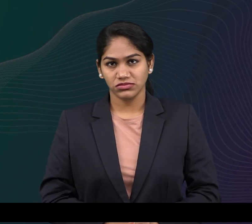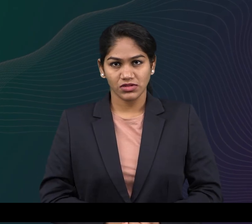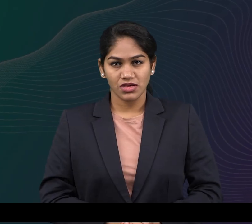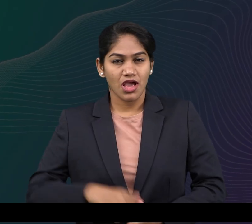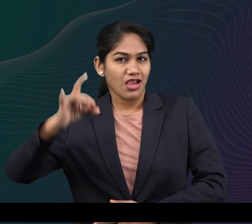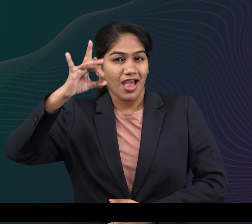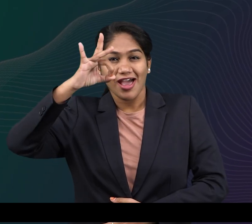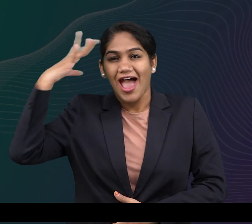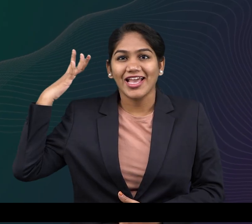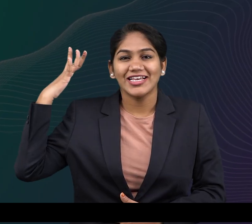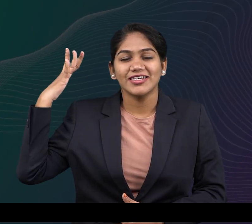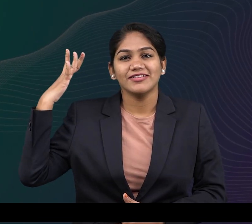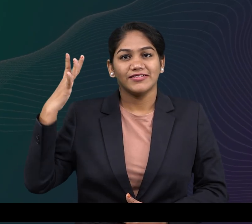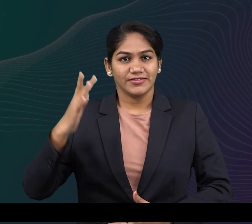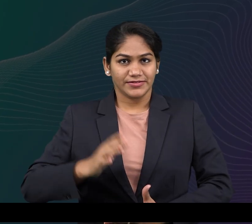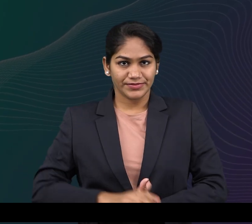और गुस्सा।